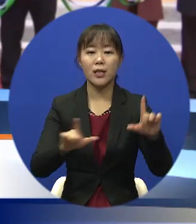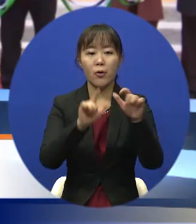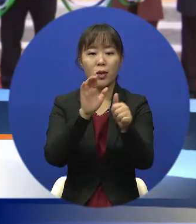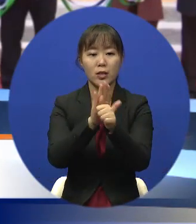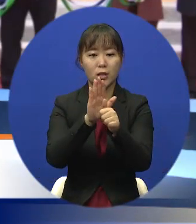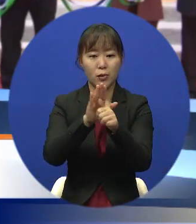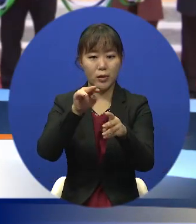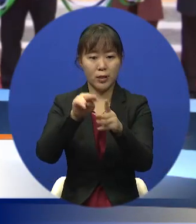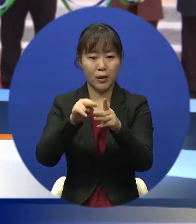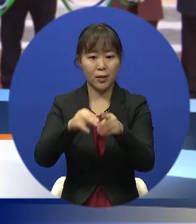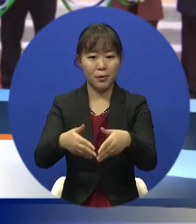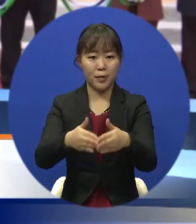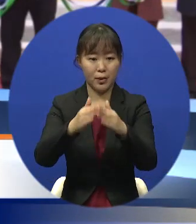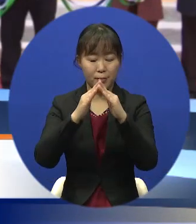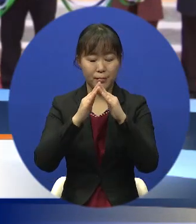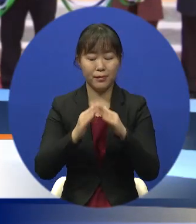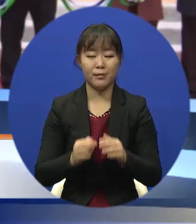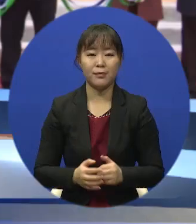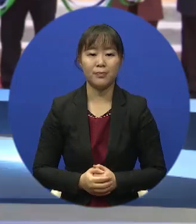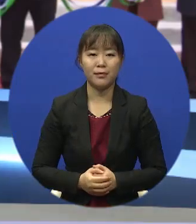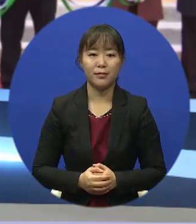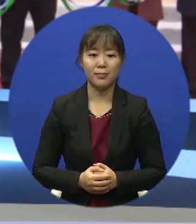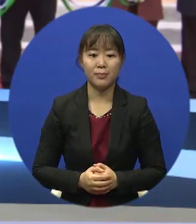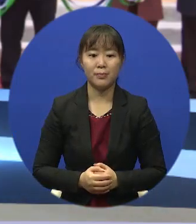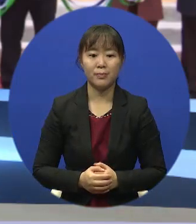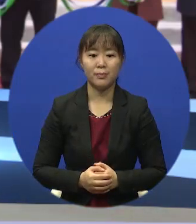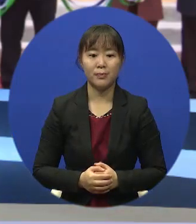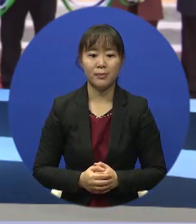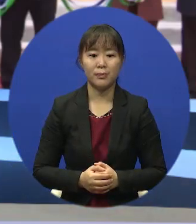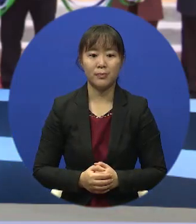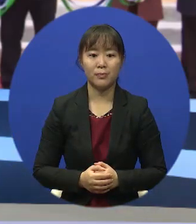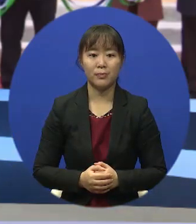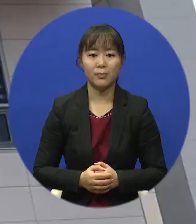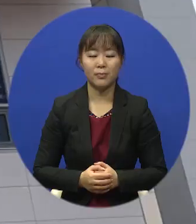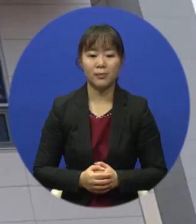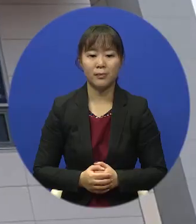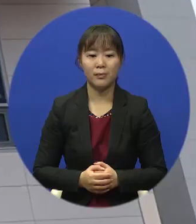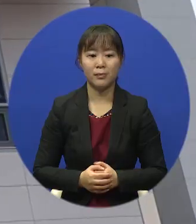신대건강생활지원센터가 개소했습니다. 허가은 기자가 보도합니다.